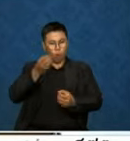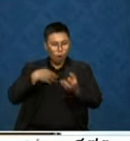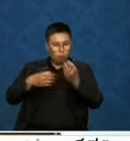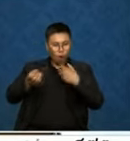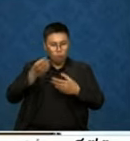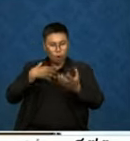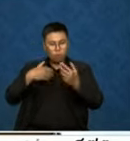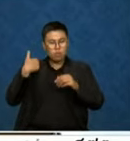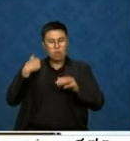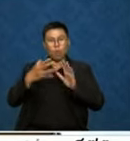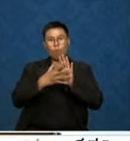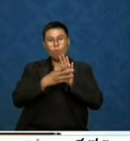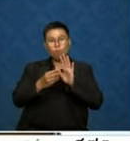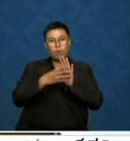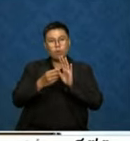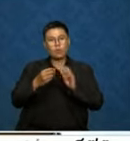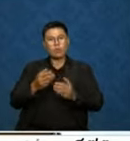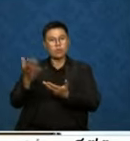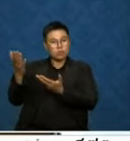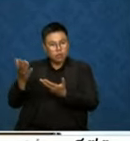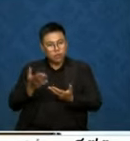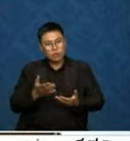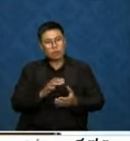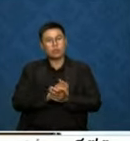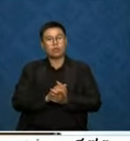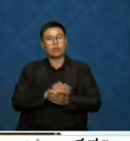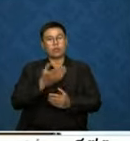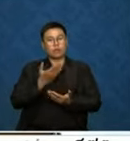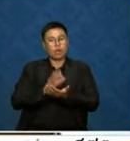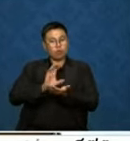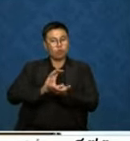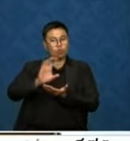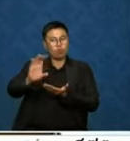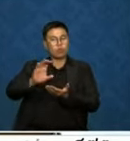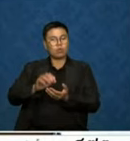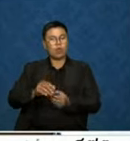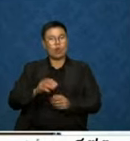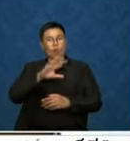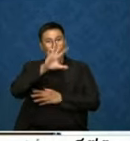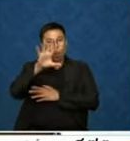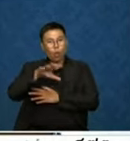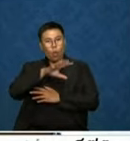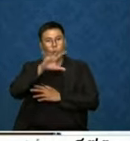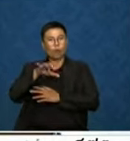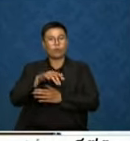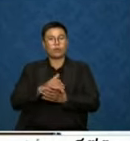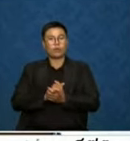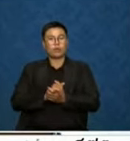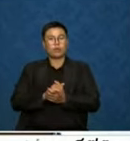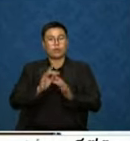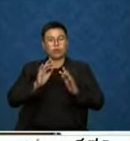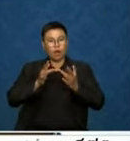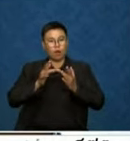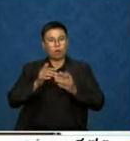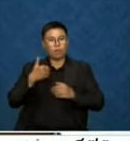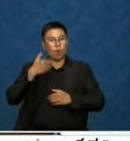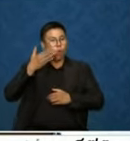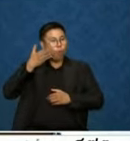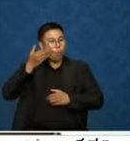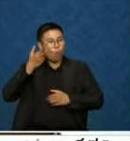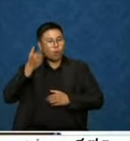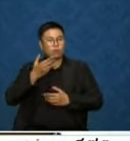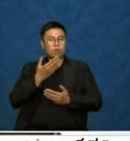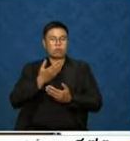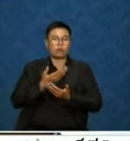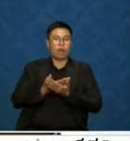ครับมีอบรมมีเชิญชวนให้ลงทุนนะฮะมีการหลอกลวงกันทางออนไลน์อวดร่ำอวดรวยหลาย